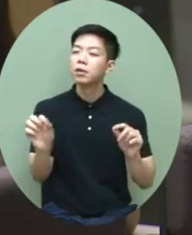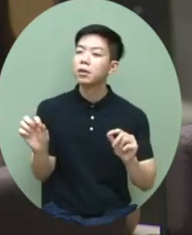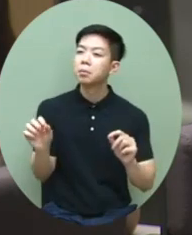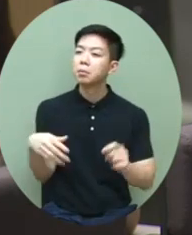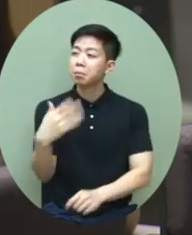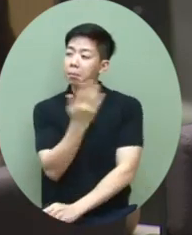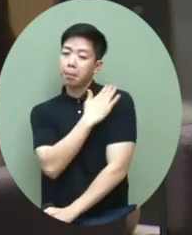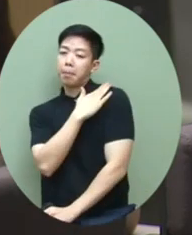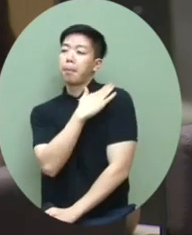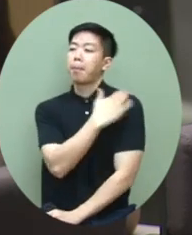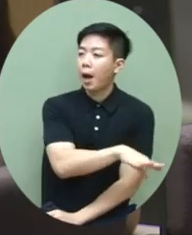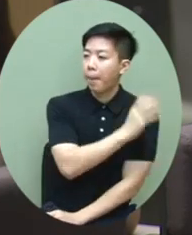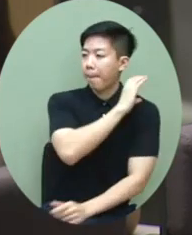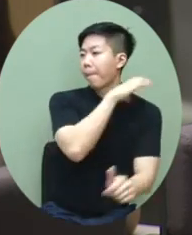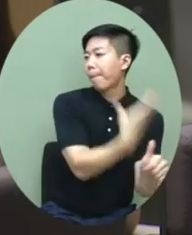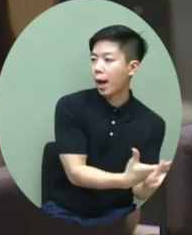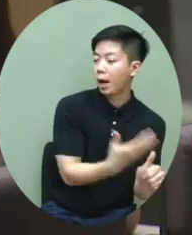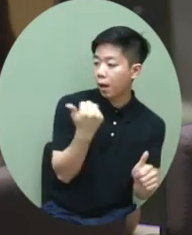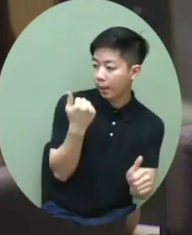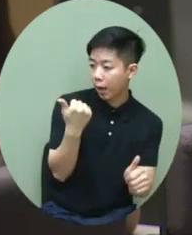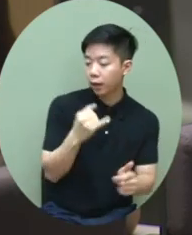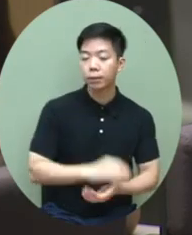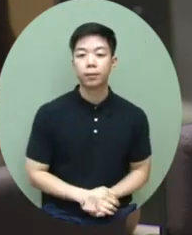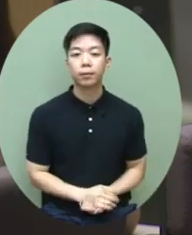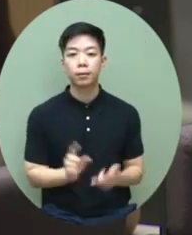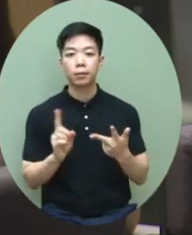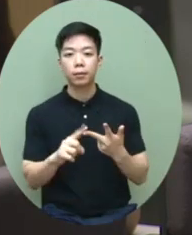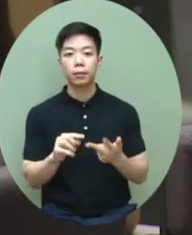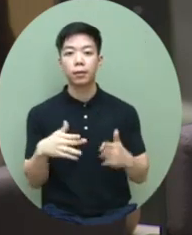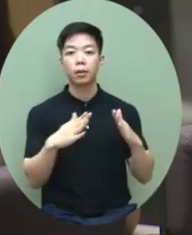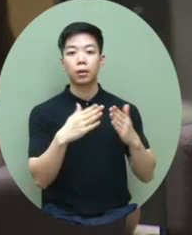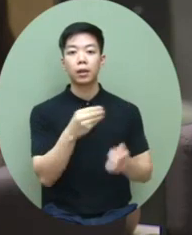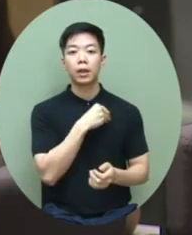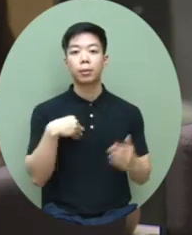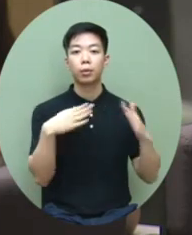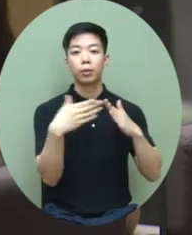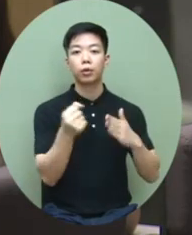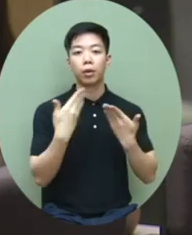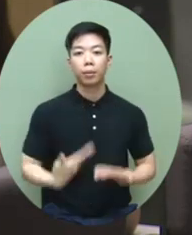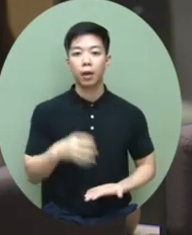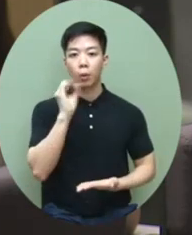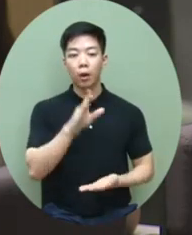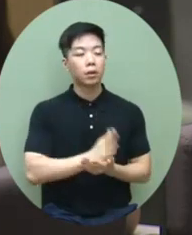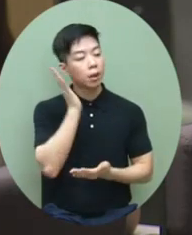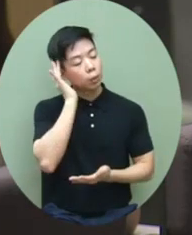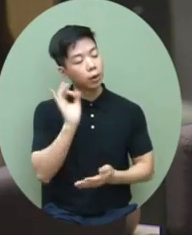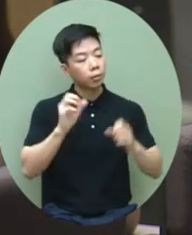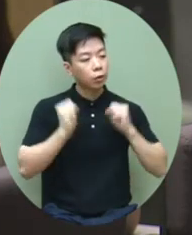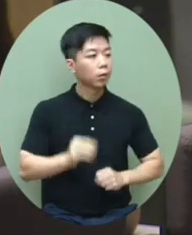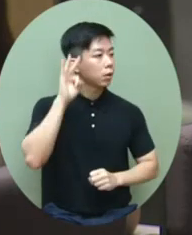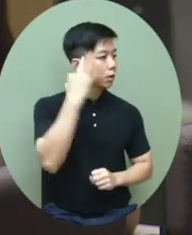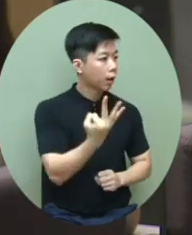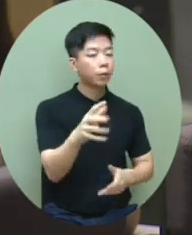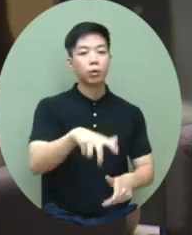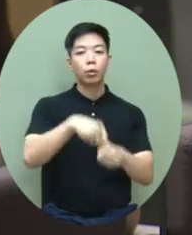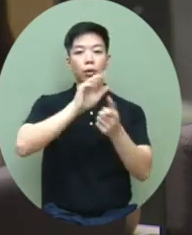咧？咁第三，勞局長今日都有話啦，三日酒店隔離都已經可以找到80%